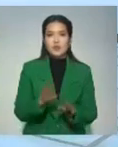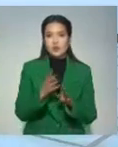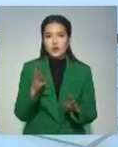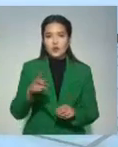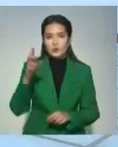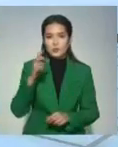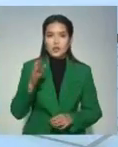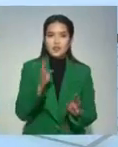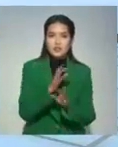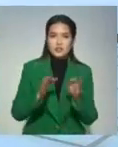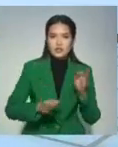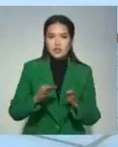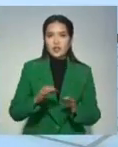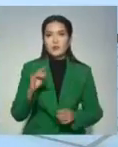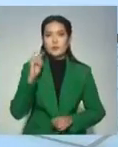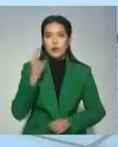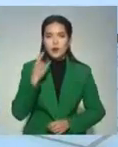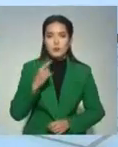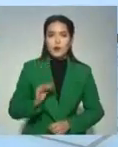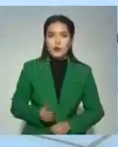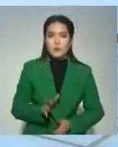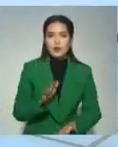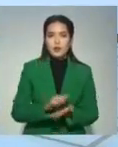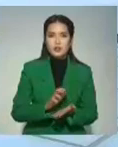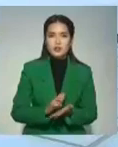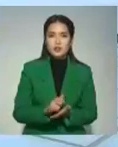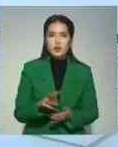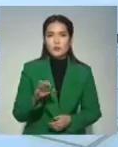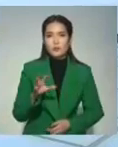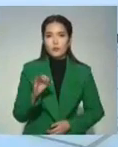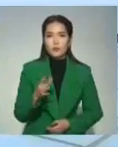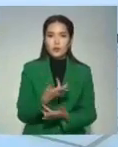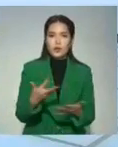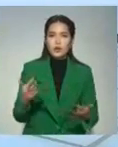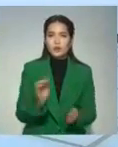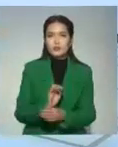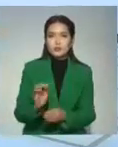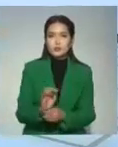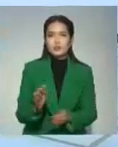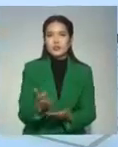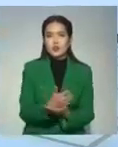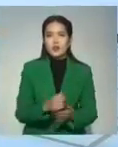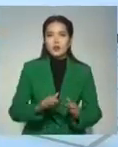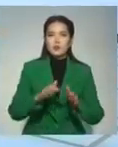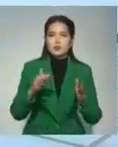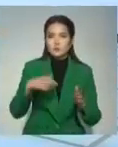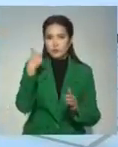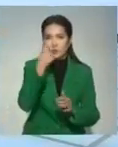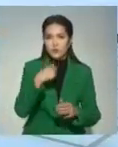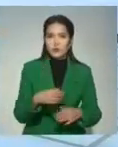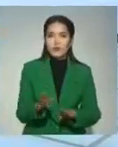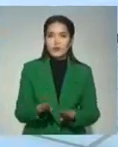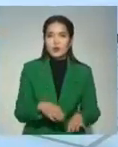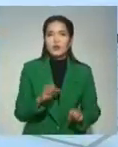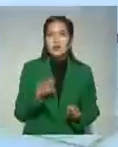Очередной коммунальный скандал в Петропавловске. Компании, занимающиеся вывозом мусора, устроили себе затяжные новогодние каникулы. Такое